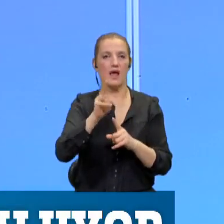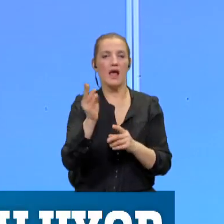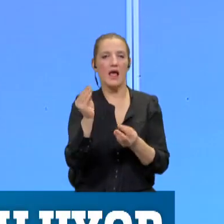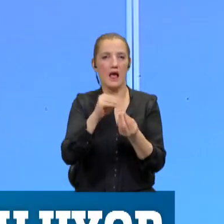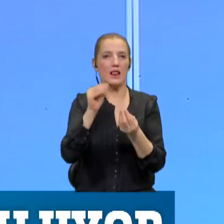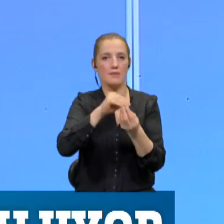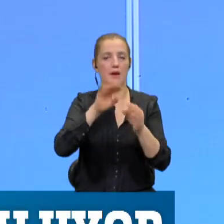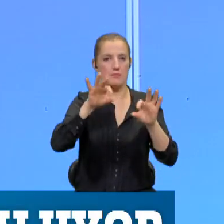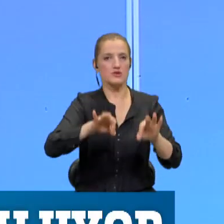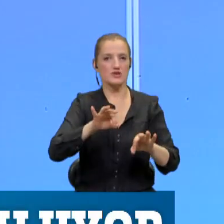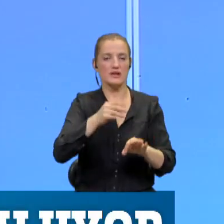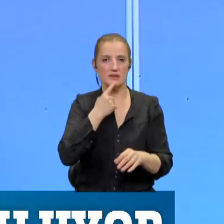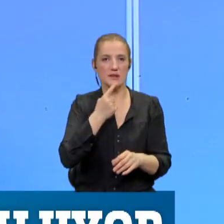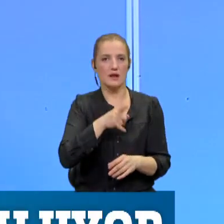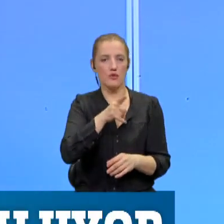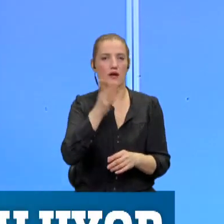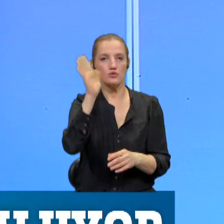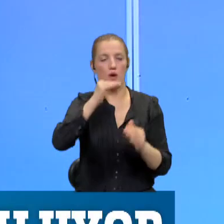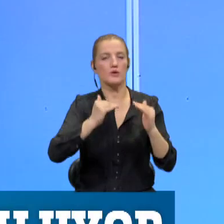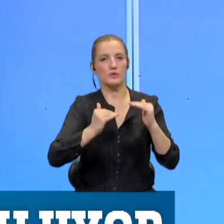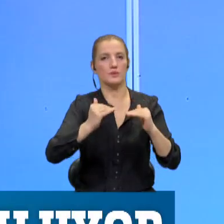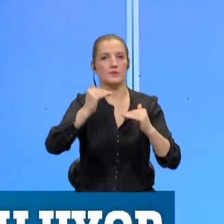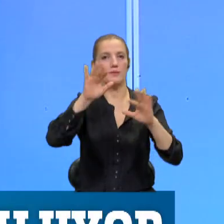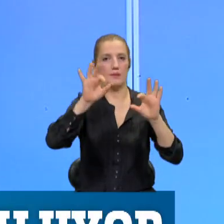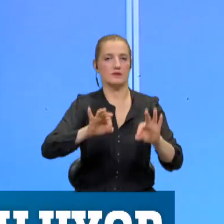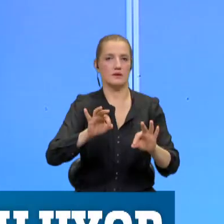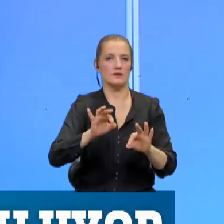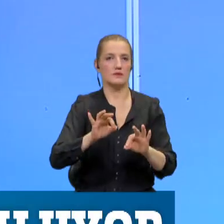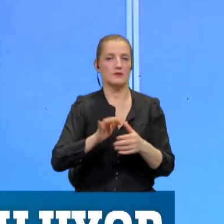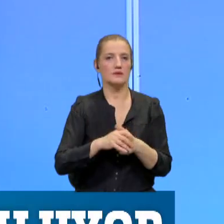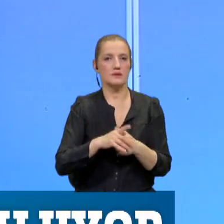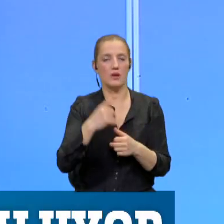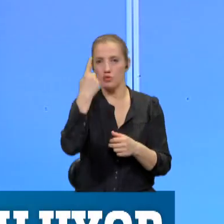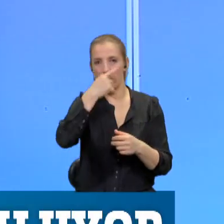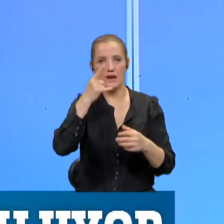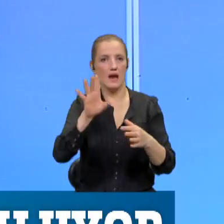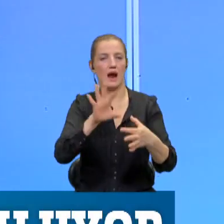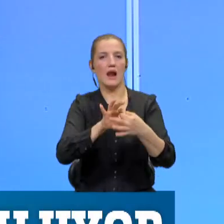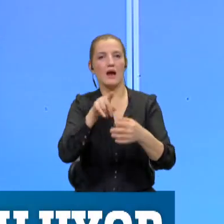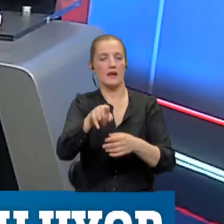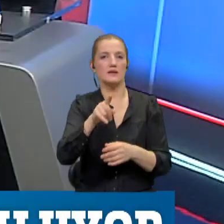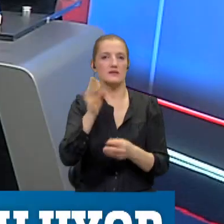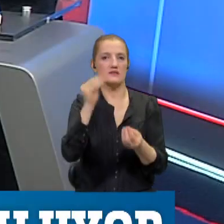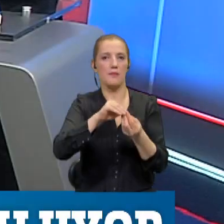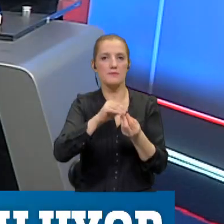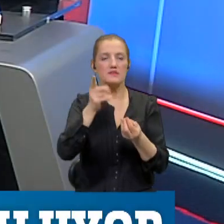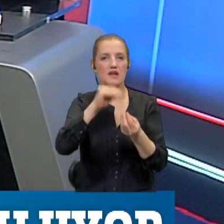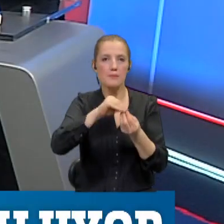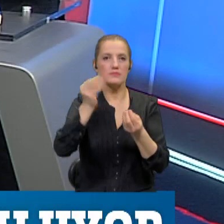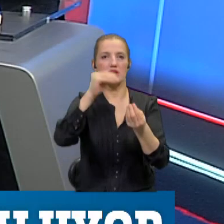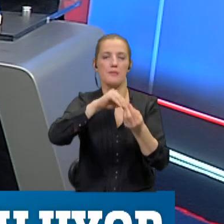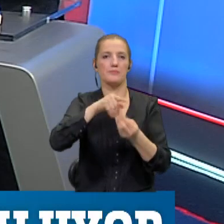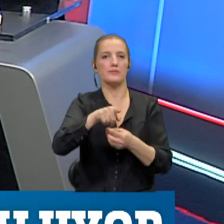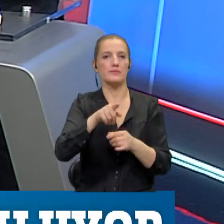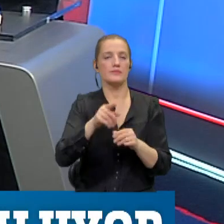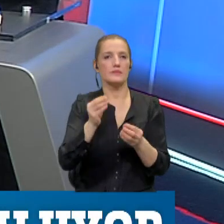eklenmeye başlayacak Bugün sizlerle Ondan sonra yükselmeye başladı dolayı zaman tabi dolayı değil Doğan zam üstüne zam zam zam